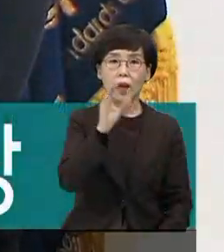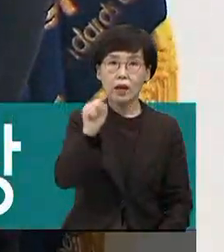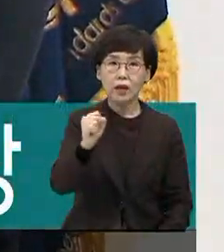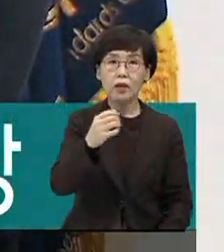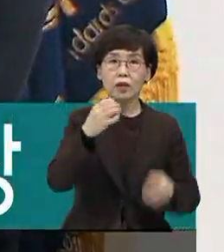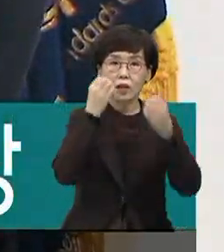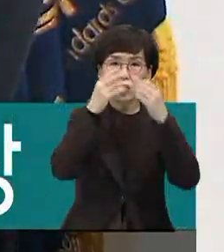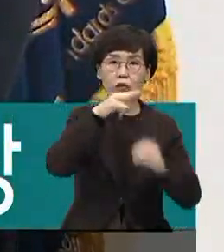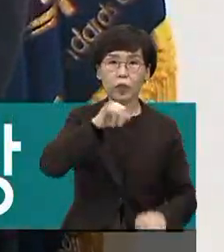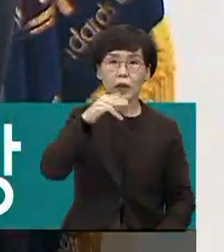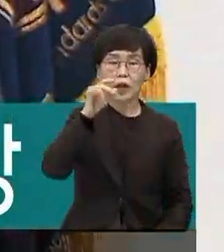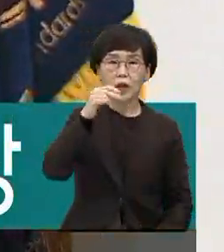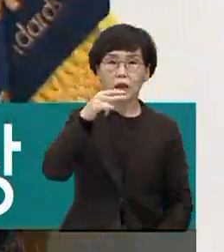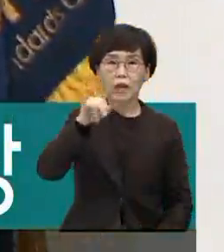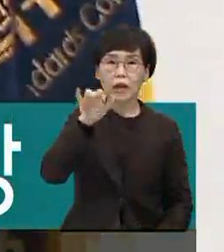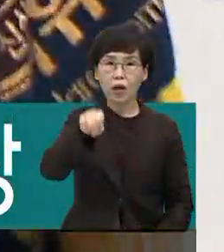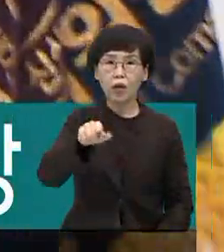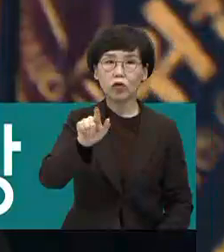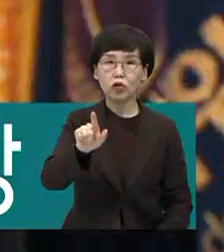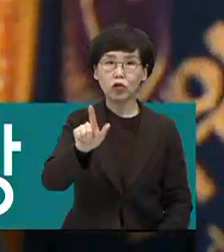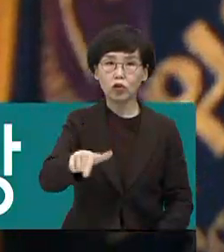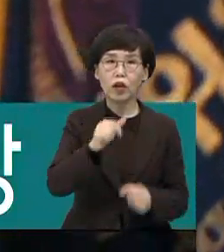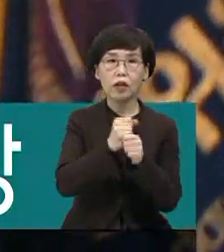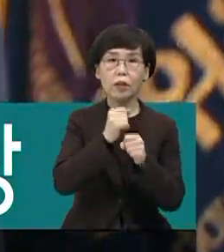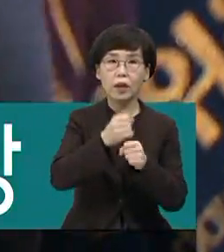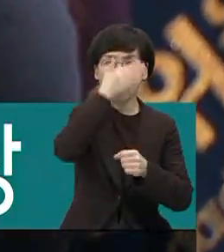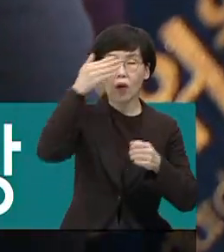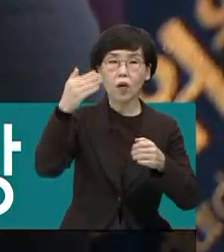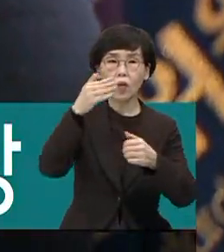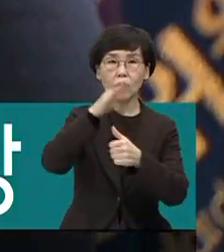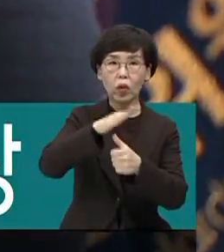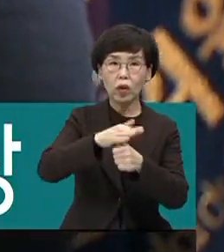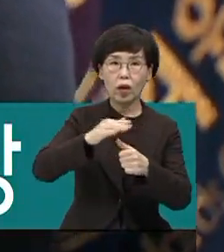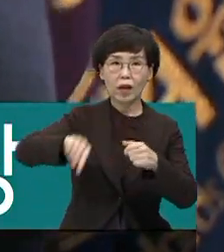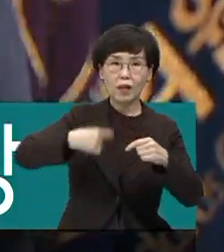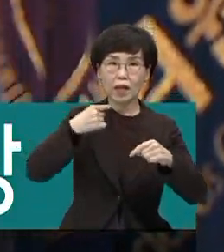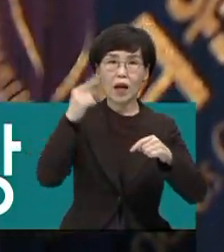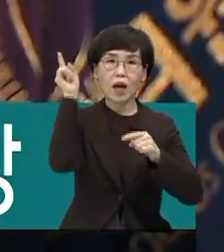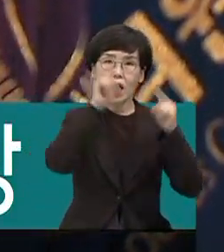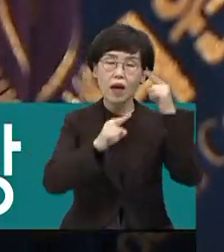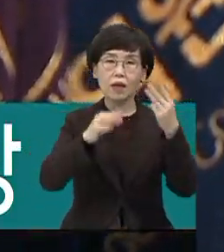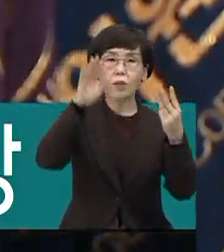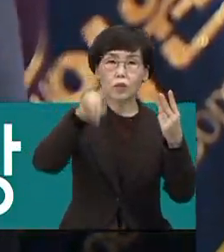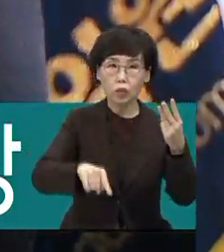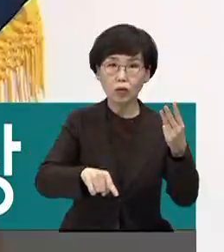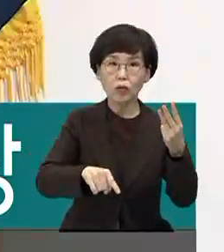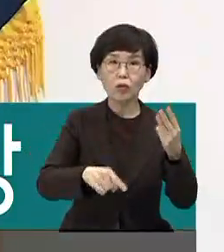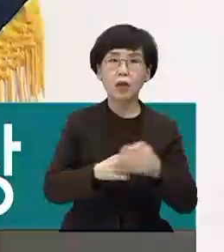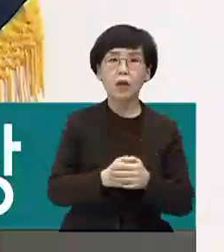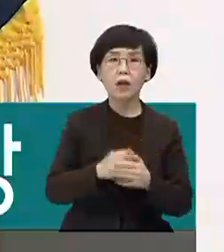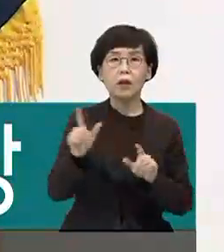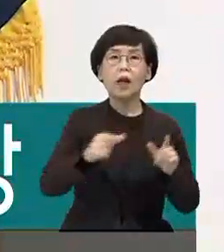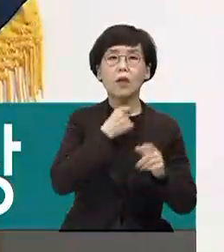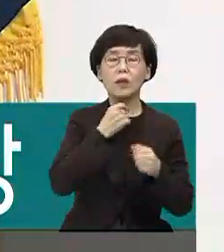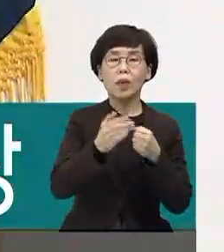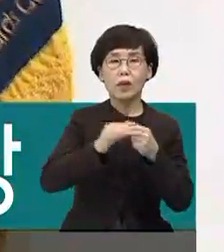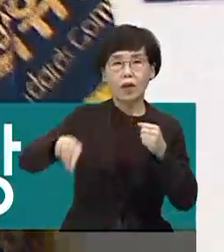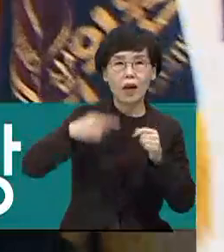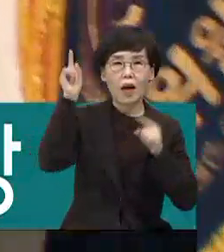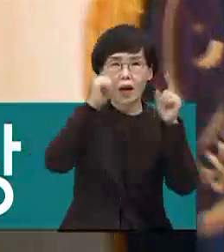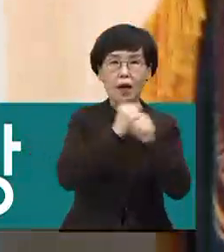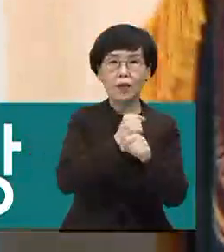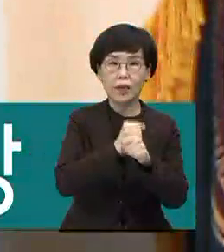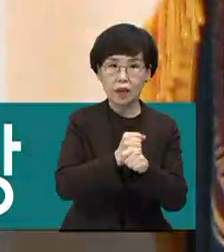SBS 뉴미디어국 비디오 머그팀이 제작한 청소년 자해 3부작 살고 싶어서 자해합니다가 방송통신심의위원회가